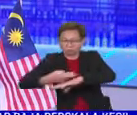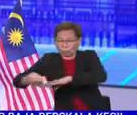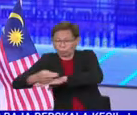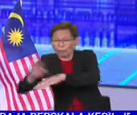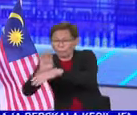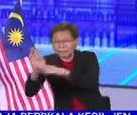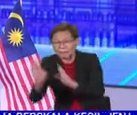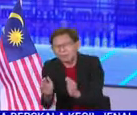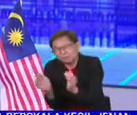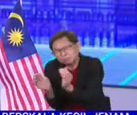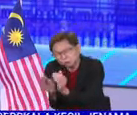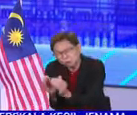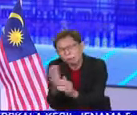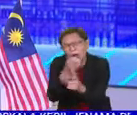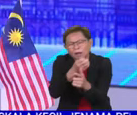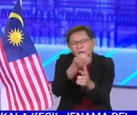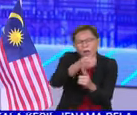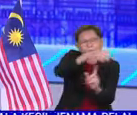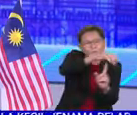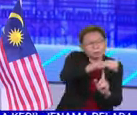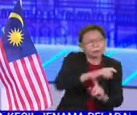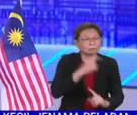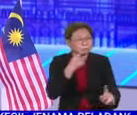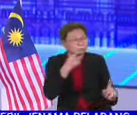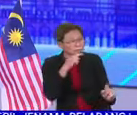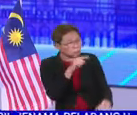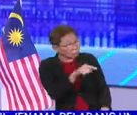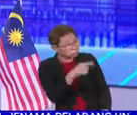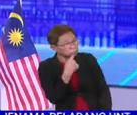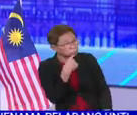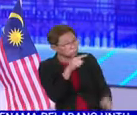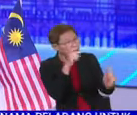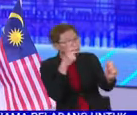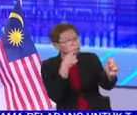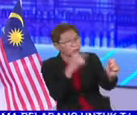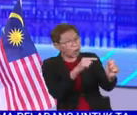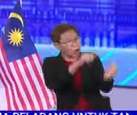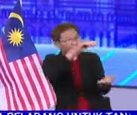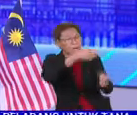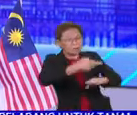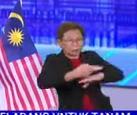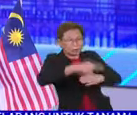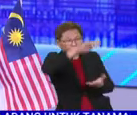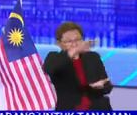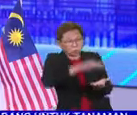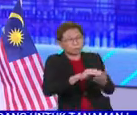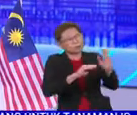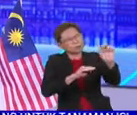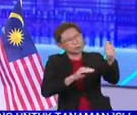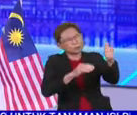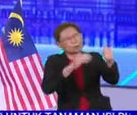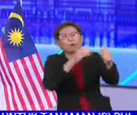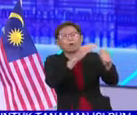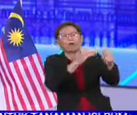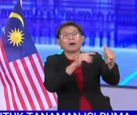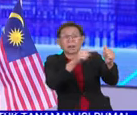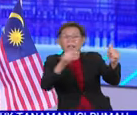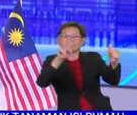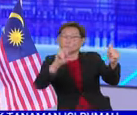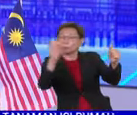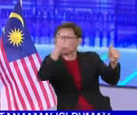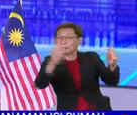kepada peniaga kecil dan penjaja diarahkan menurunkan kadar sewaan 10 hingga 20% mulai bulan